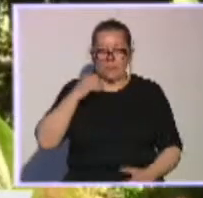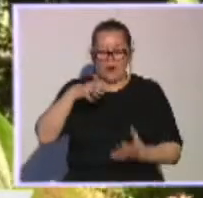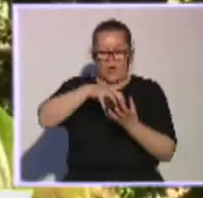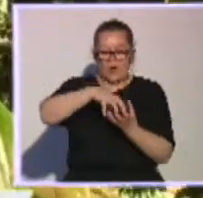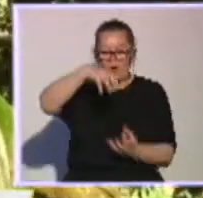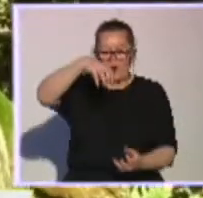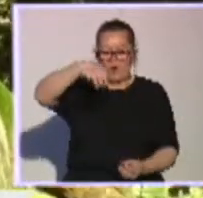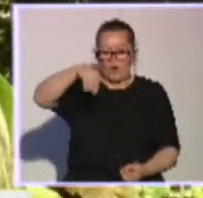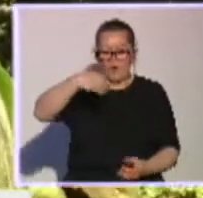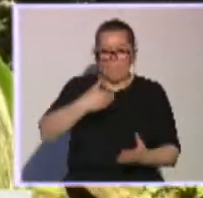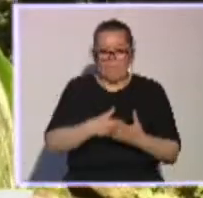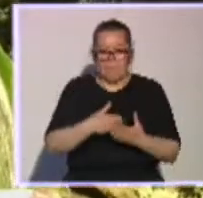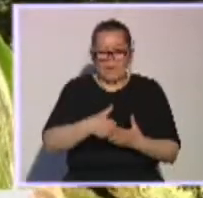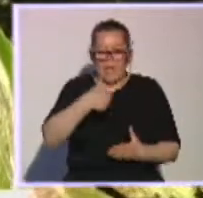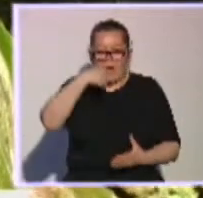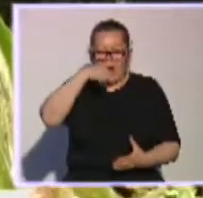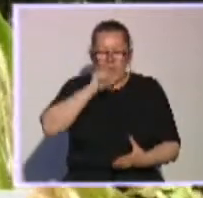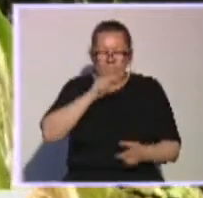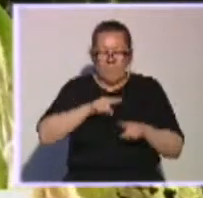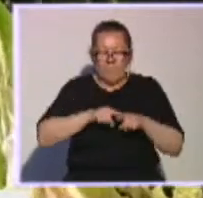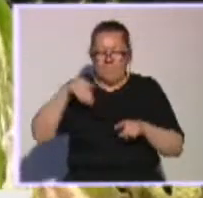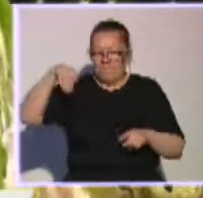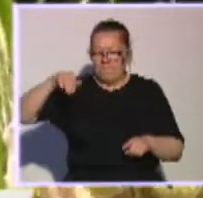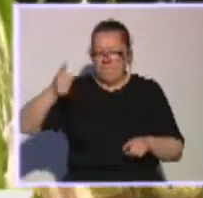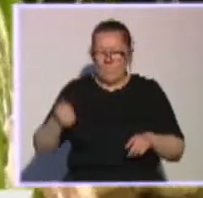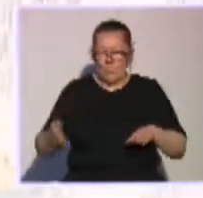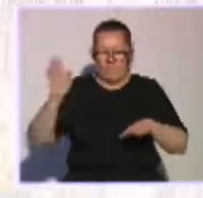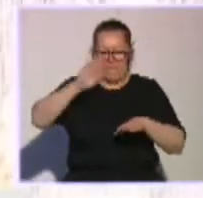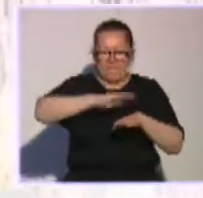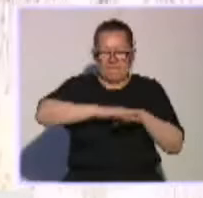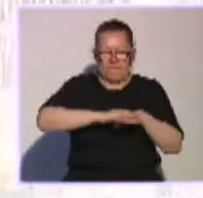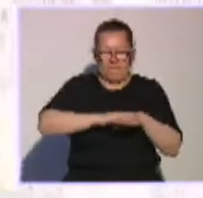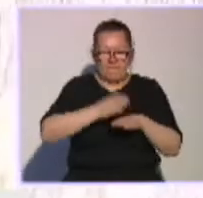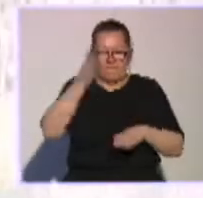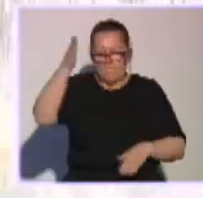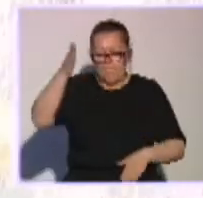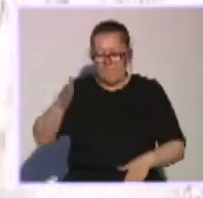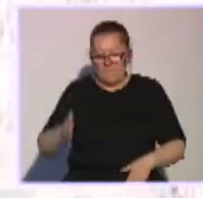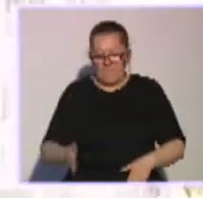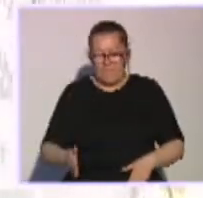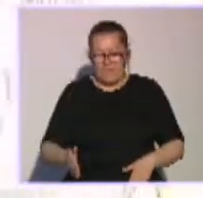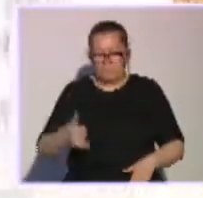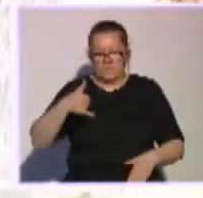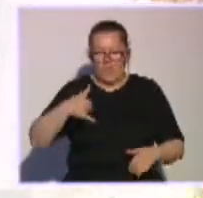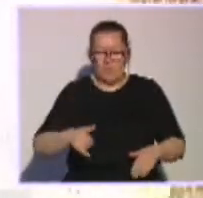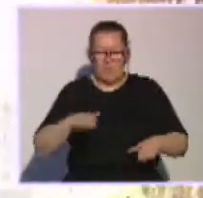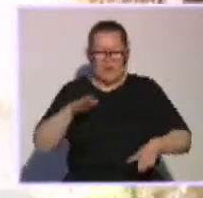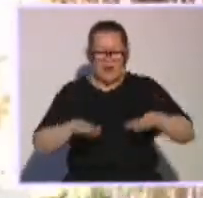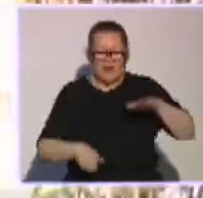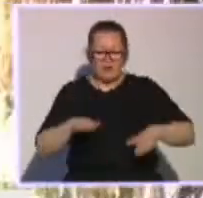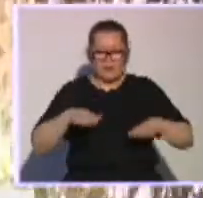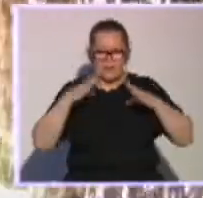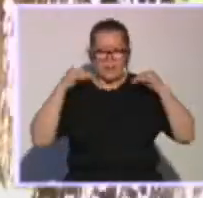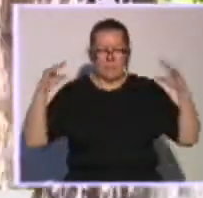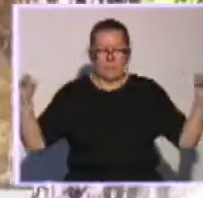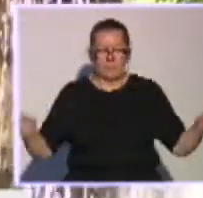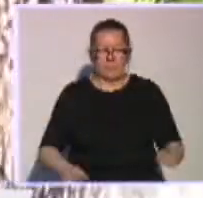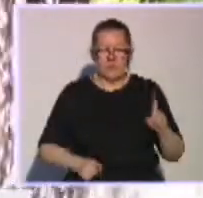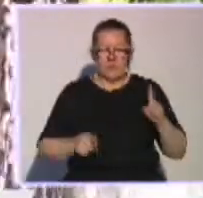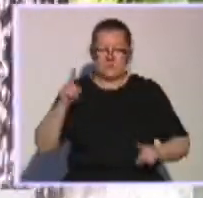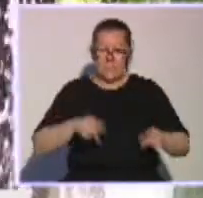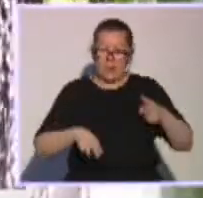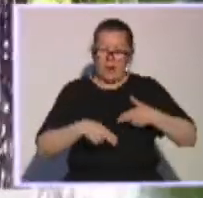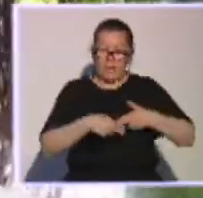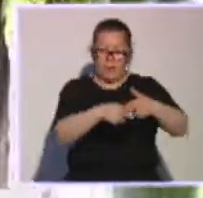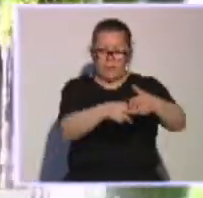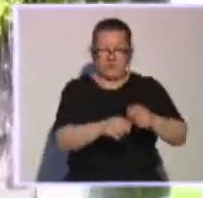a pietrificării stratului de mușchi care s-a depus peste peretele cascadei, iar acum s-a prăbușit sub propria greutate. Poate dacă s-ar fi